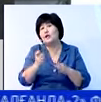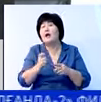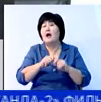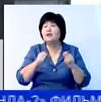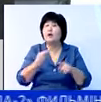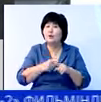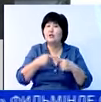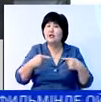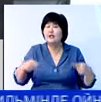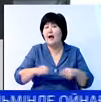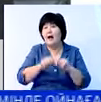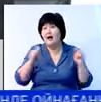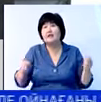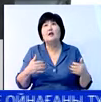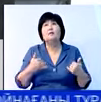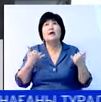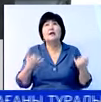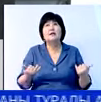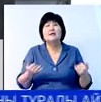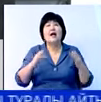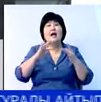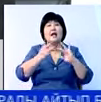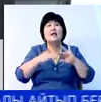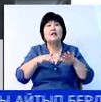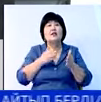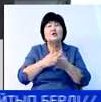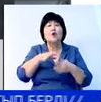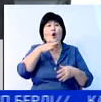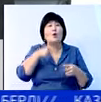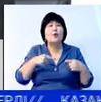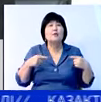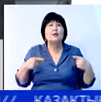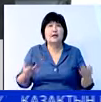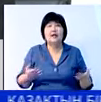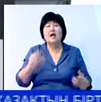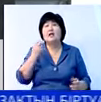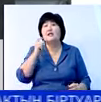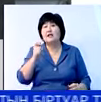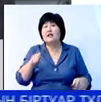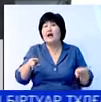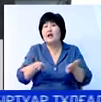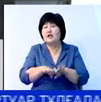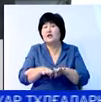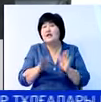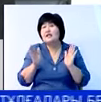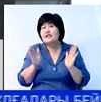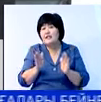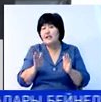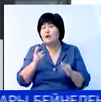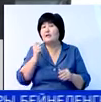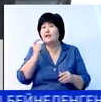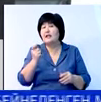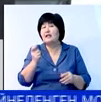цехтар ашылады. Біз қазір интернет жүйесі арқылы көптеген цехтардың осындай кішігірім